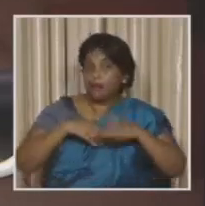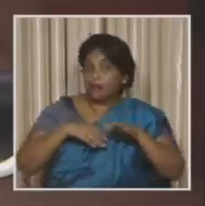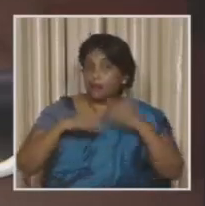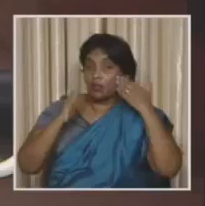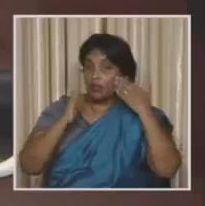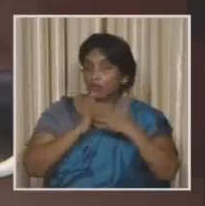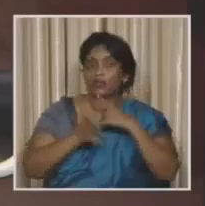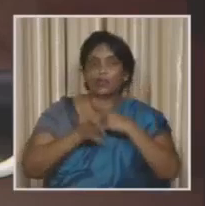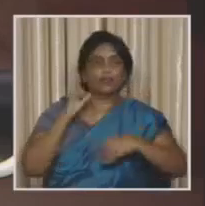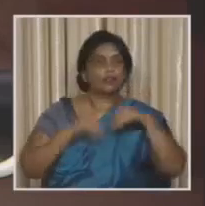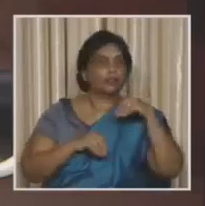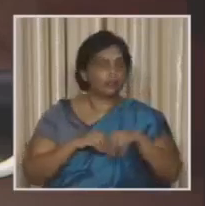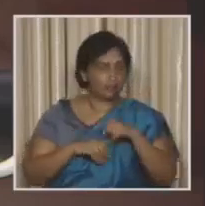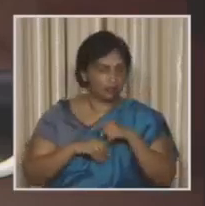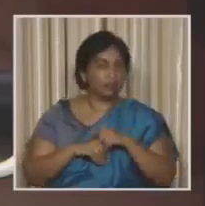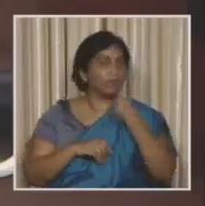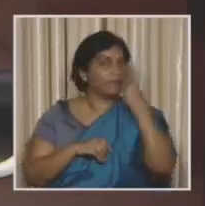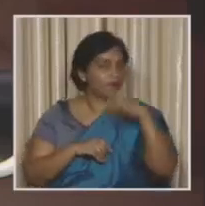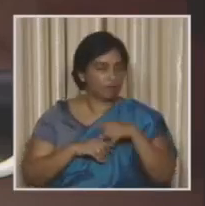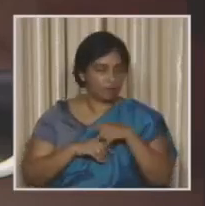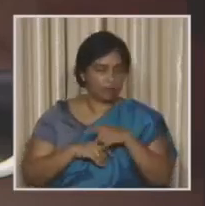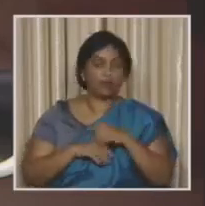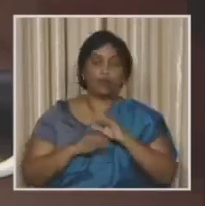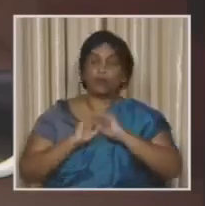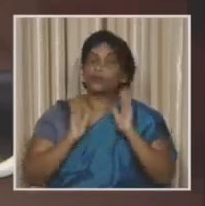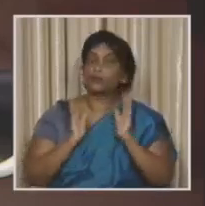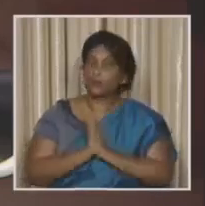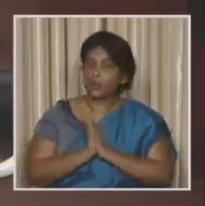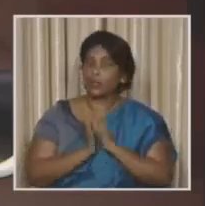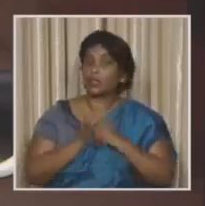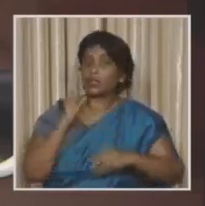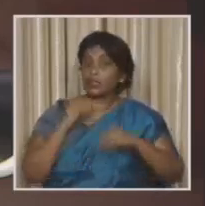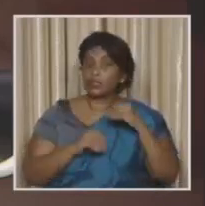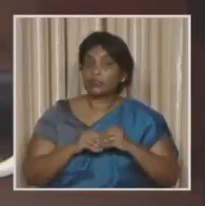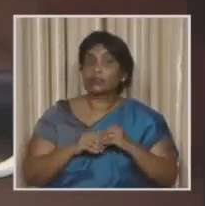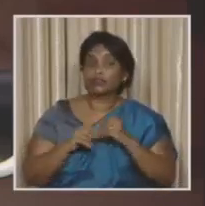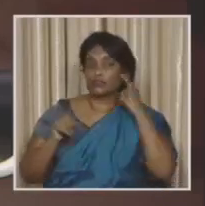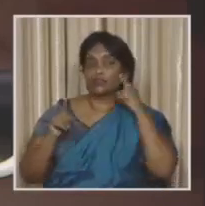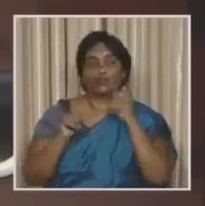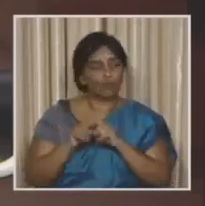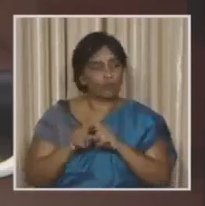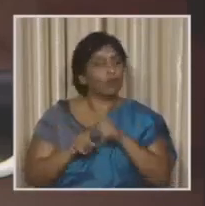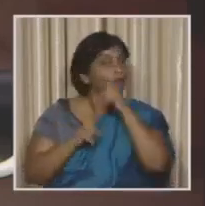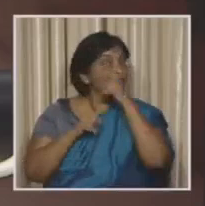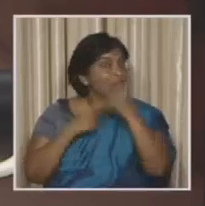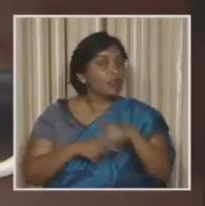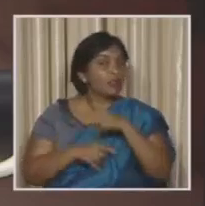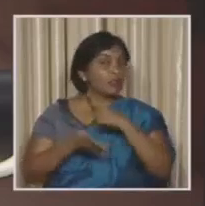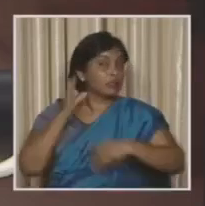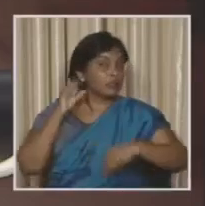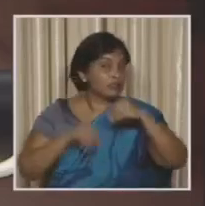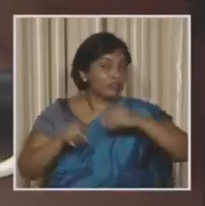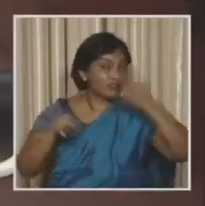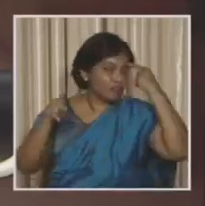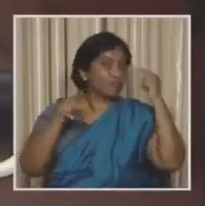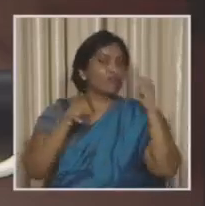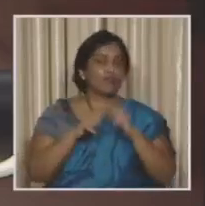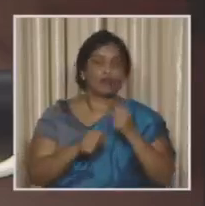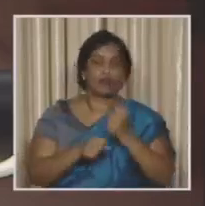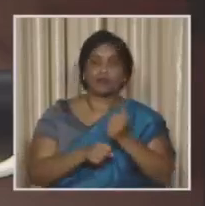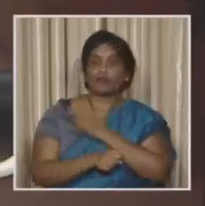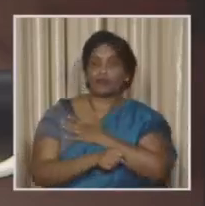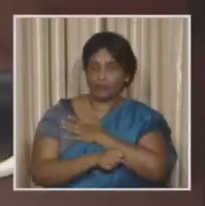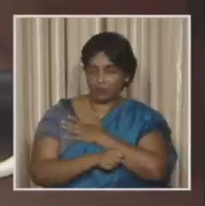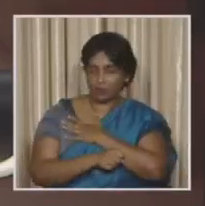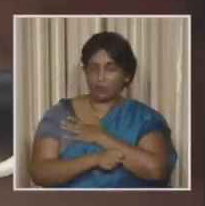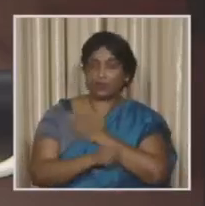panen gembel ati bino. Ensa tamai ini desa panen turu elvin. Anne desa panen elvin korat tamai Gotabaya Rajapaksa